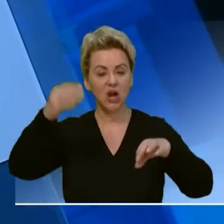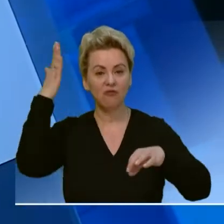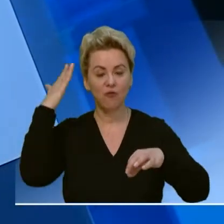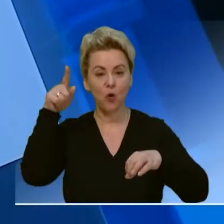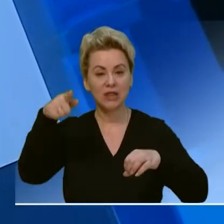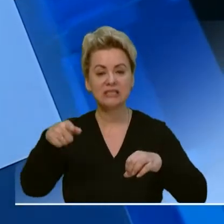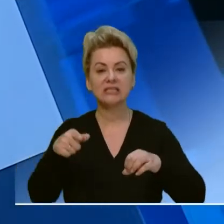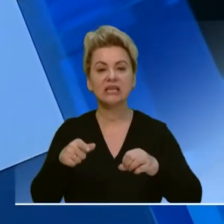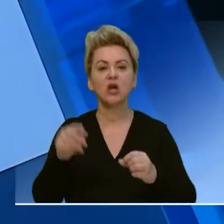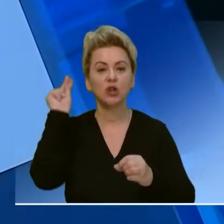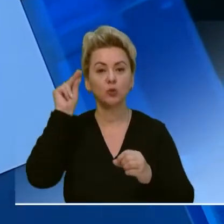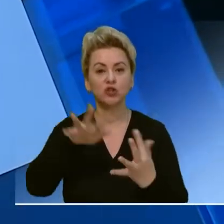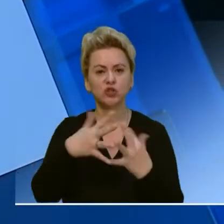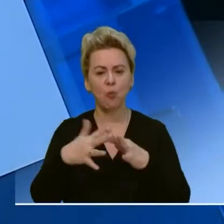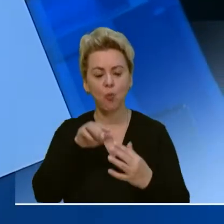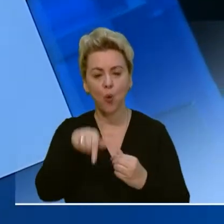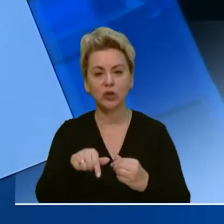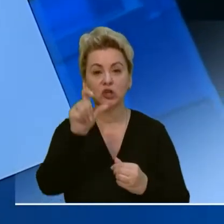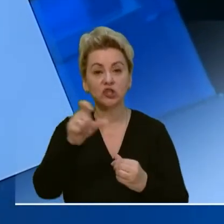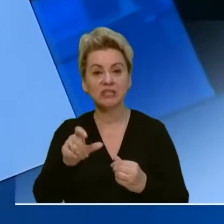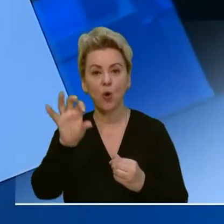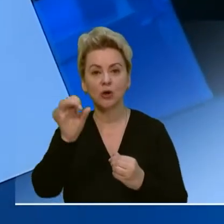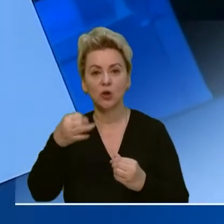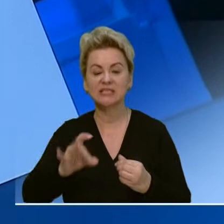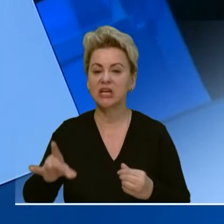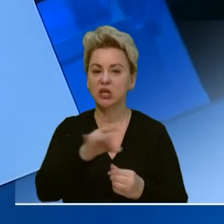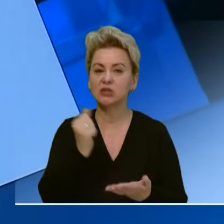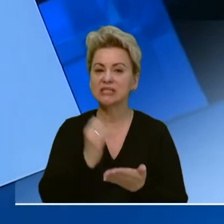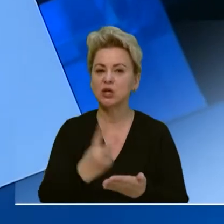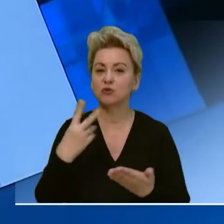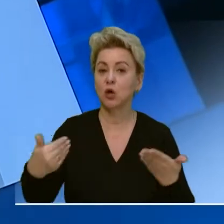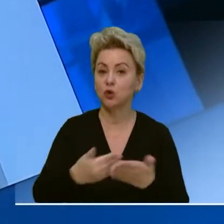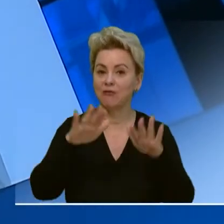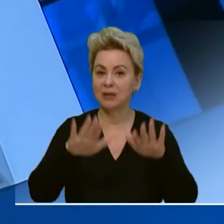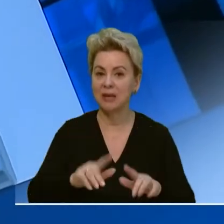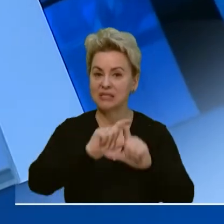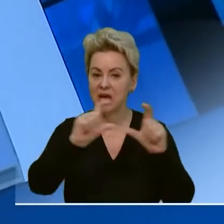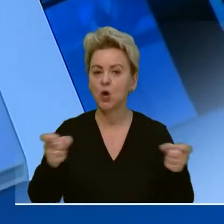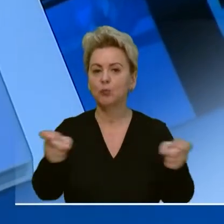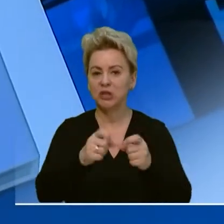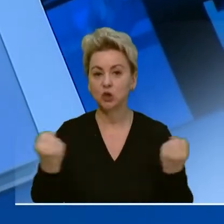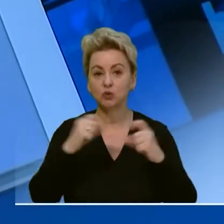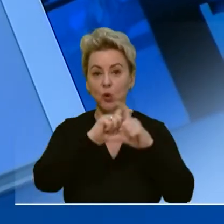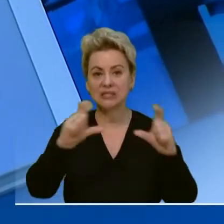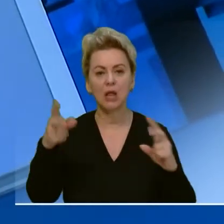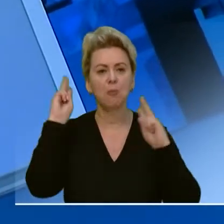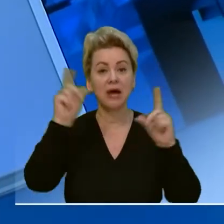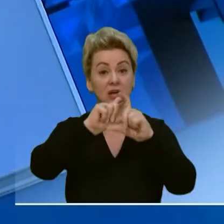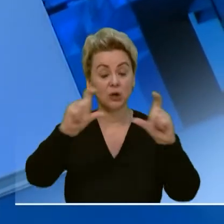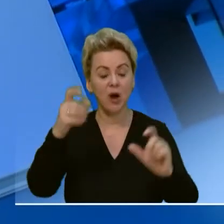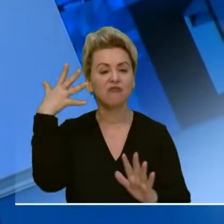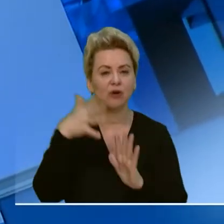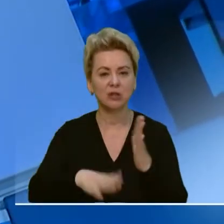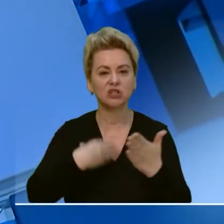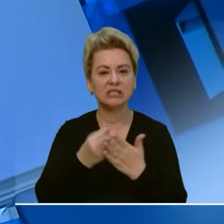обучиться рукопашному бою. У жителей поселка Орловский появилось сразу два новых места притяжения – спортзал и парикмахерская.